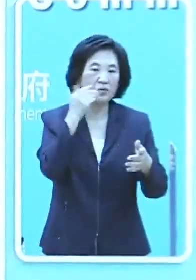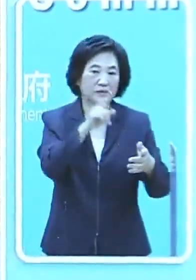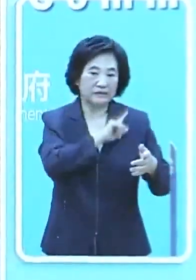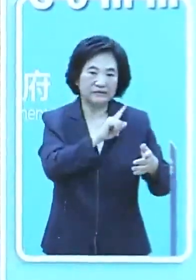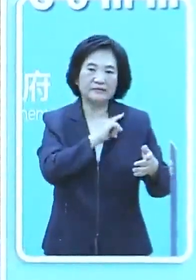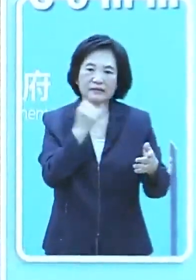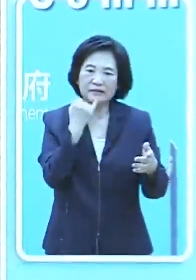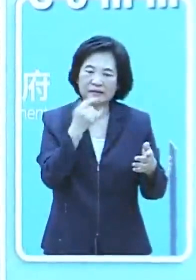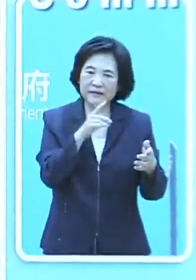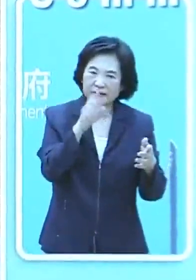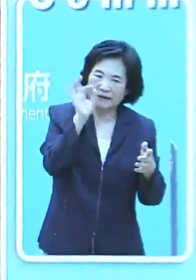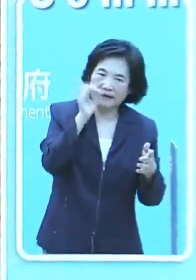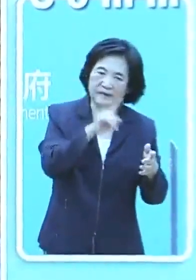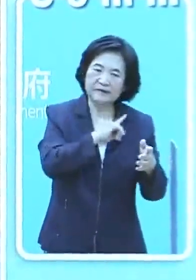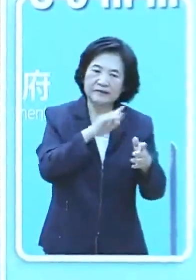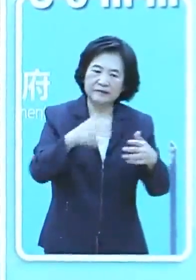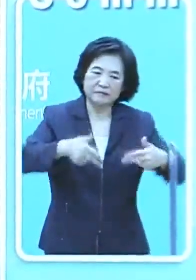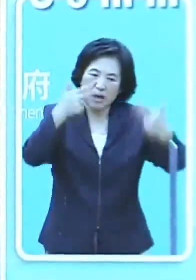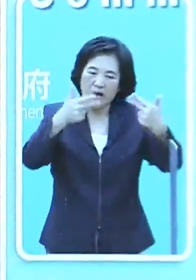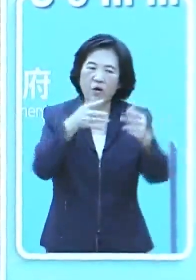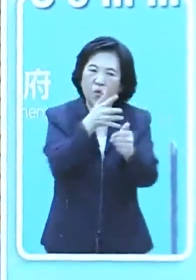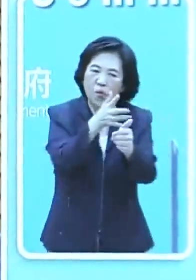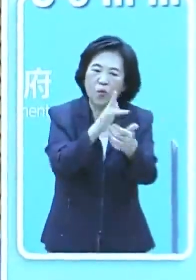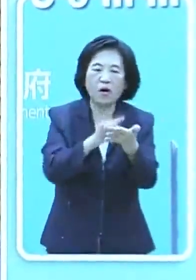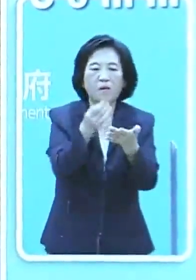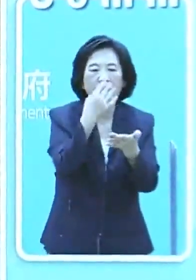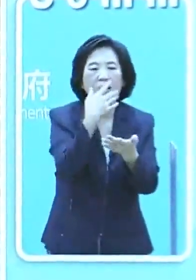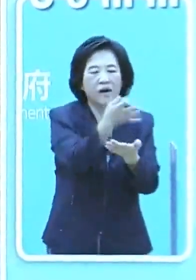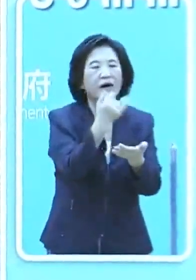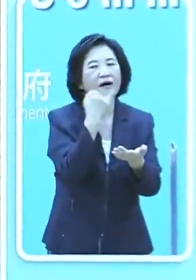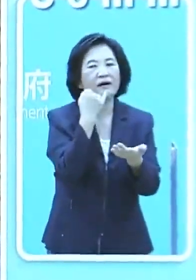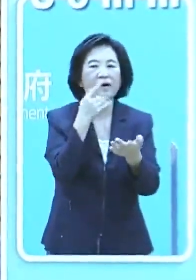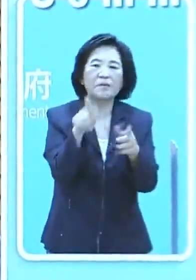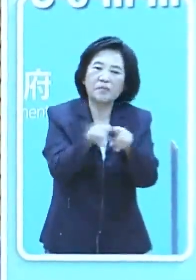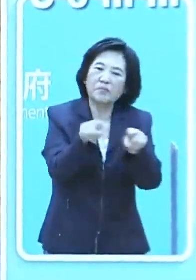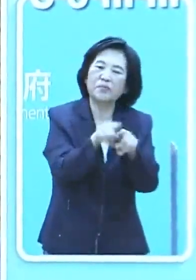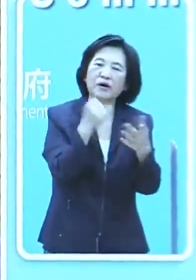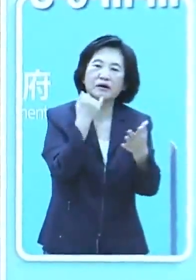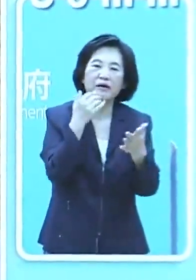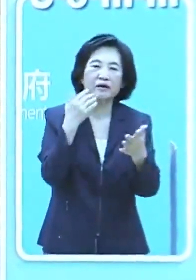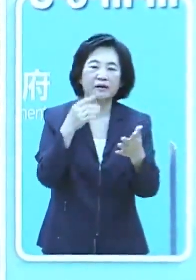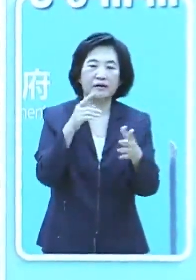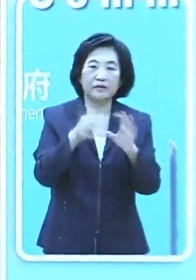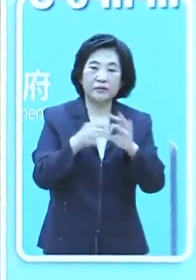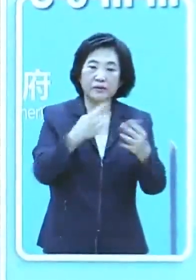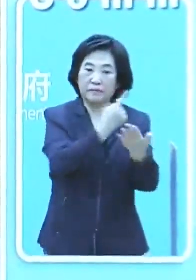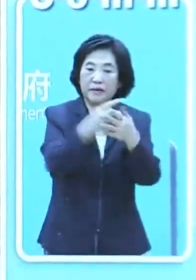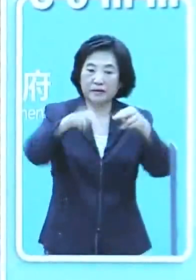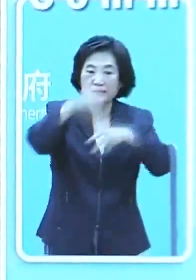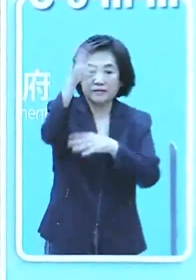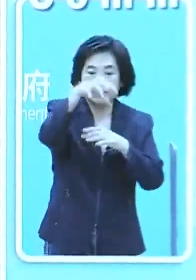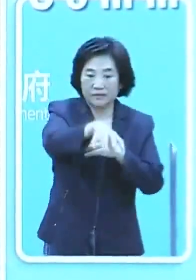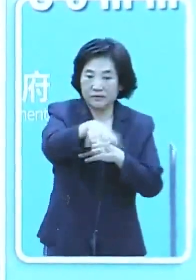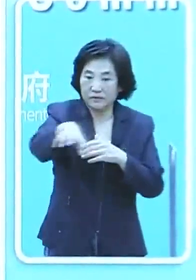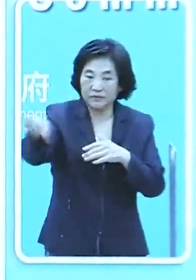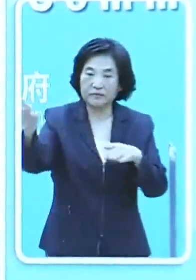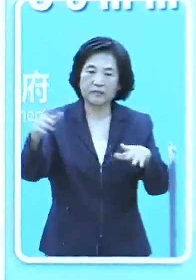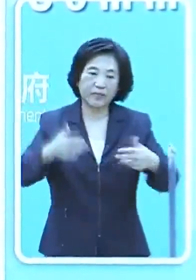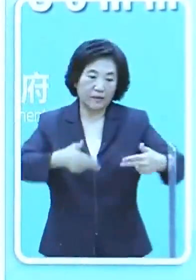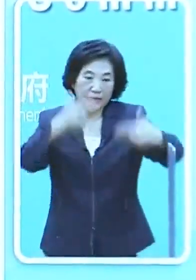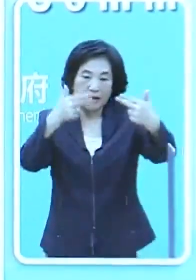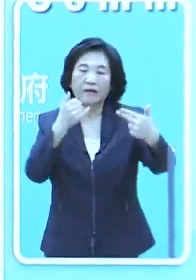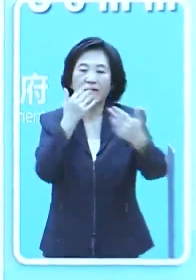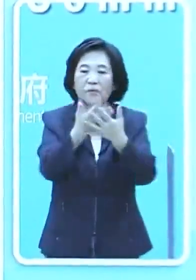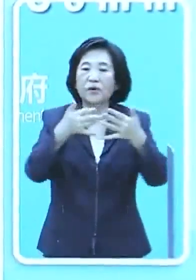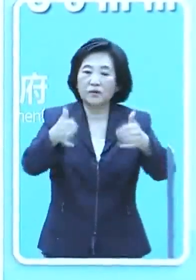话，你就用通讯诊疗解决。那我现在台北市是这样的，我们会公布每一个行政区，你知道，可以提供通讯诊疗的医